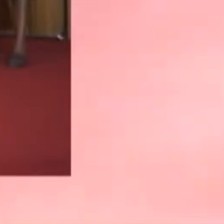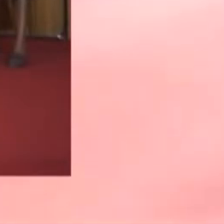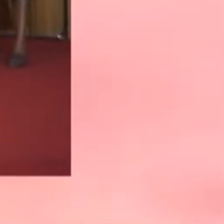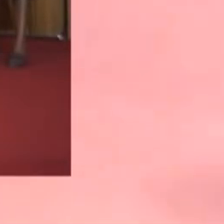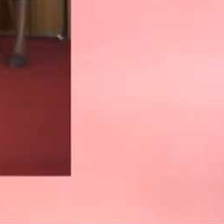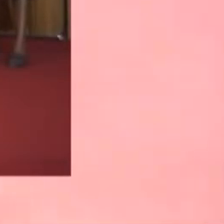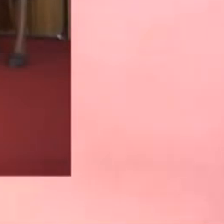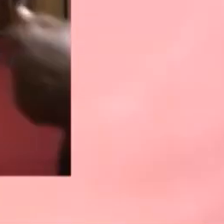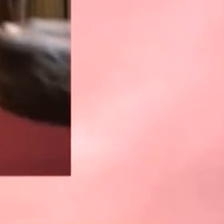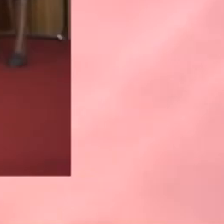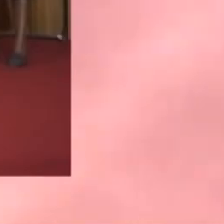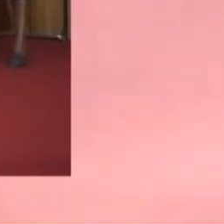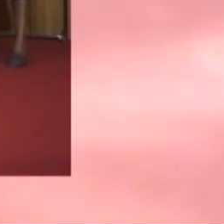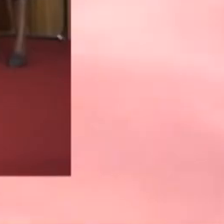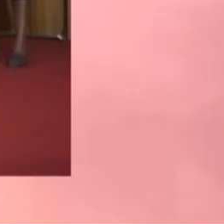hatigoni